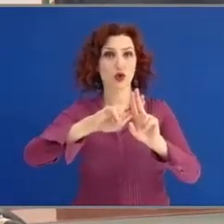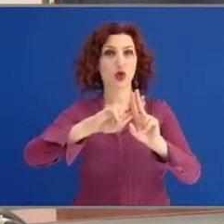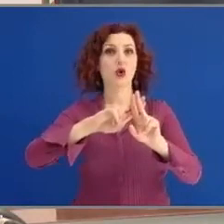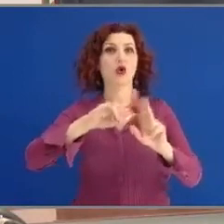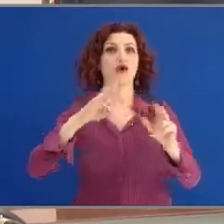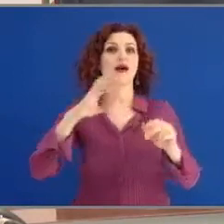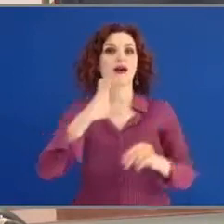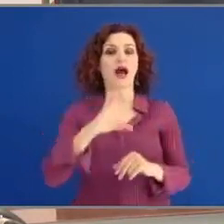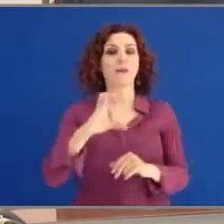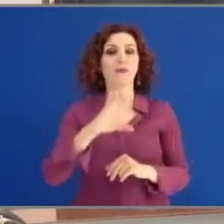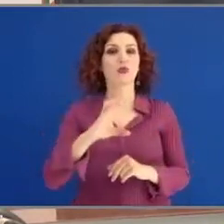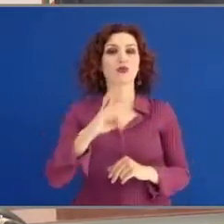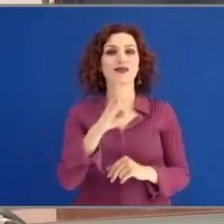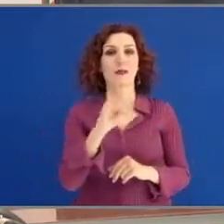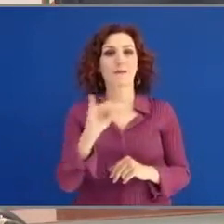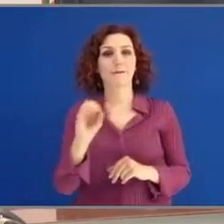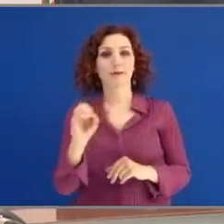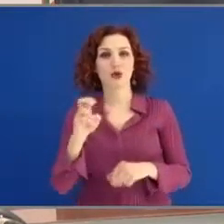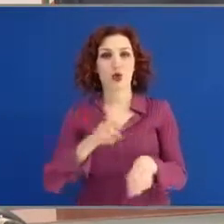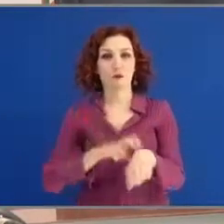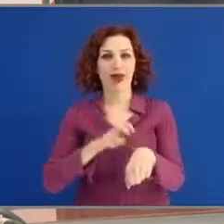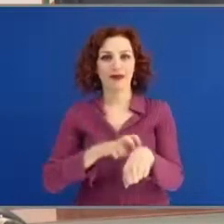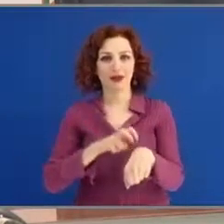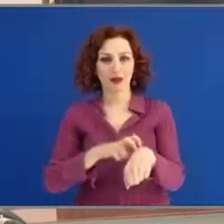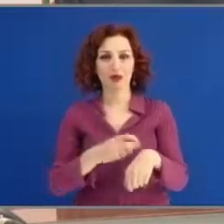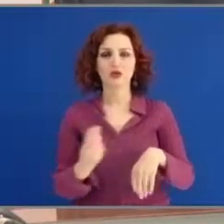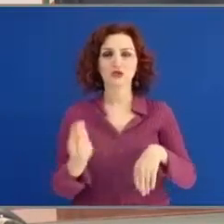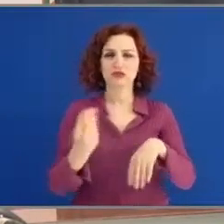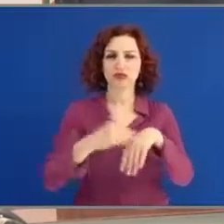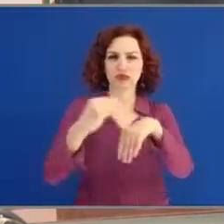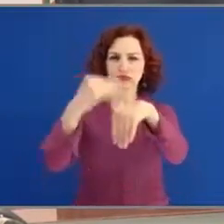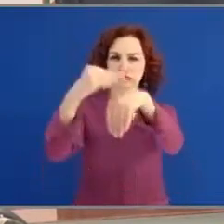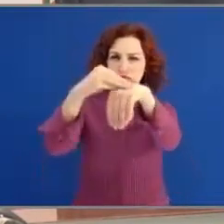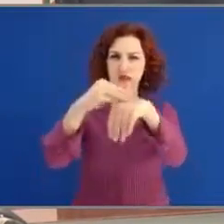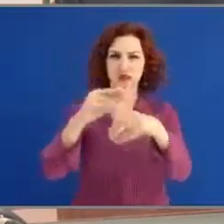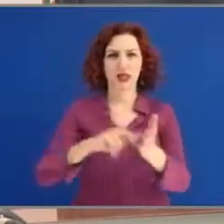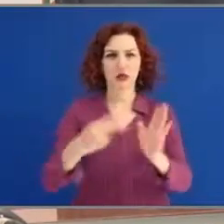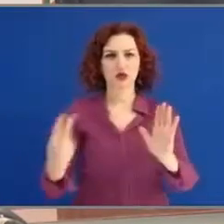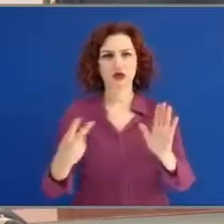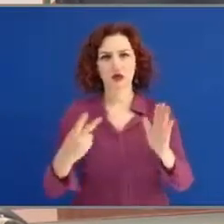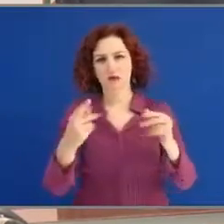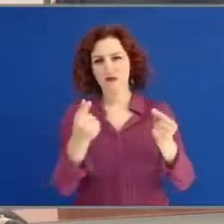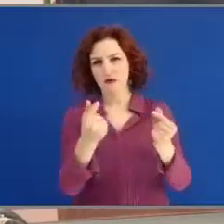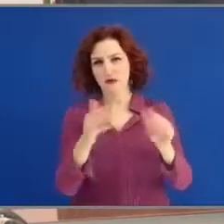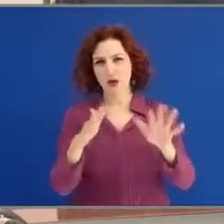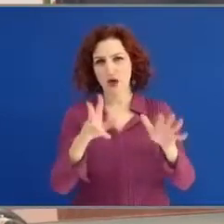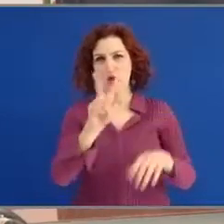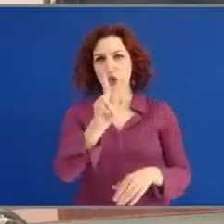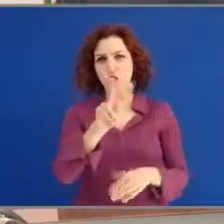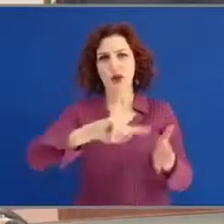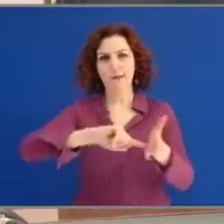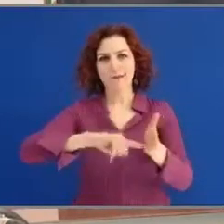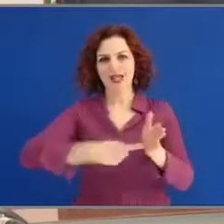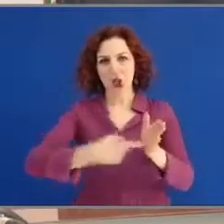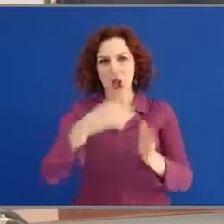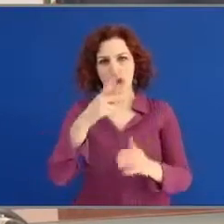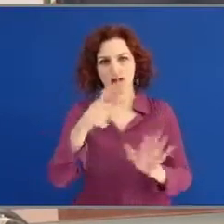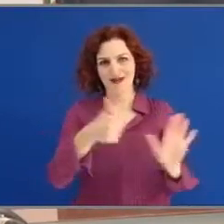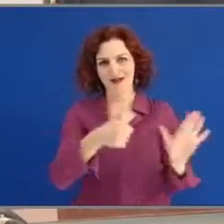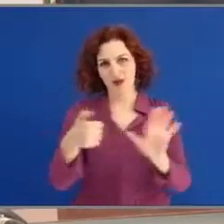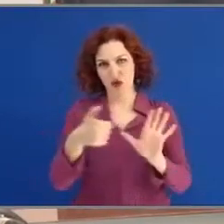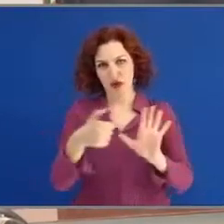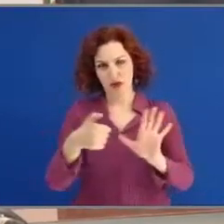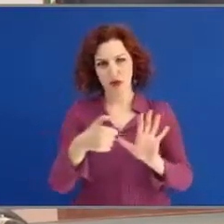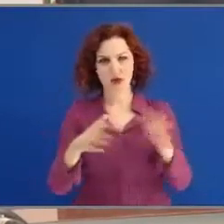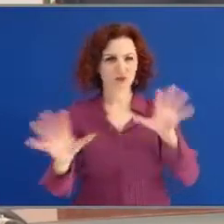intervento relativo all'ammodernamento tecnologico pari a 2 milioni e 6. Insomma, è un quadro di circa